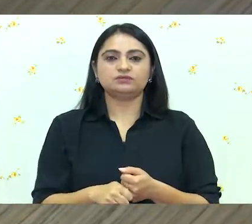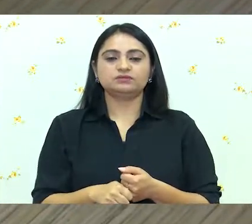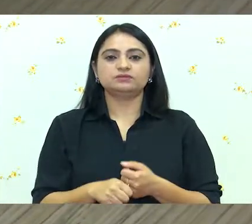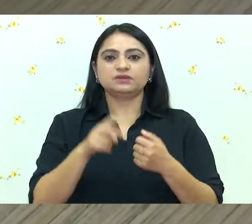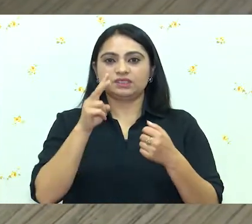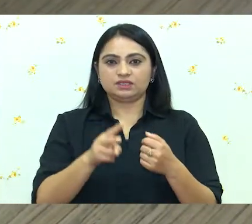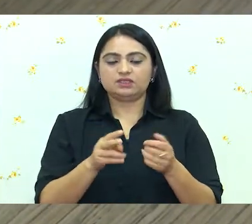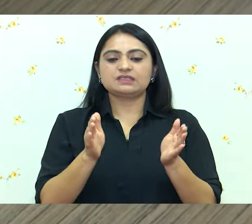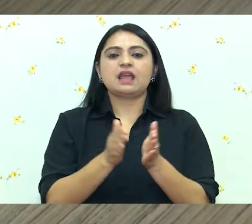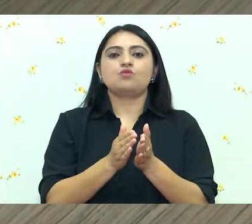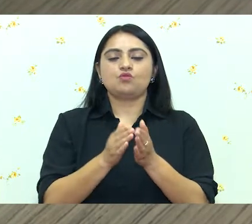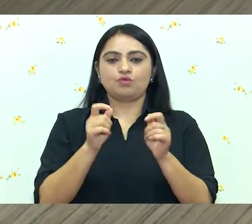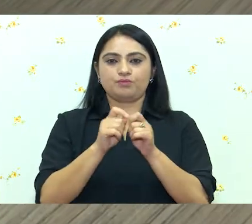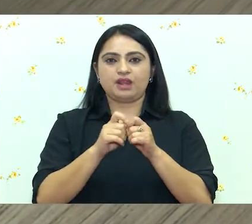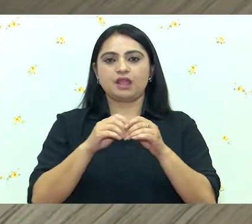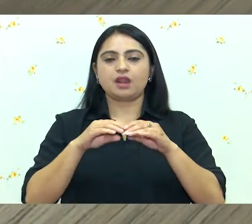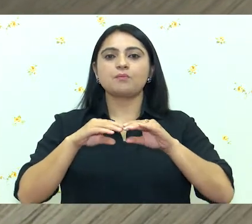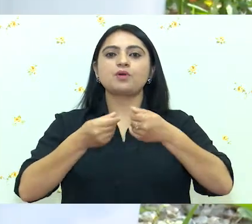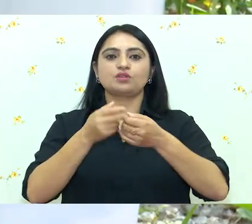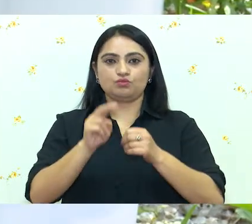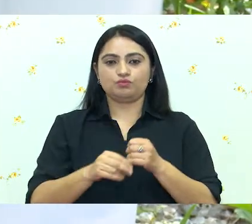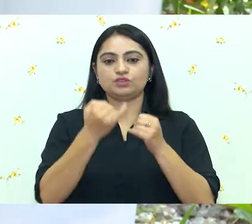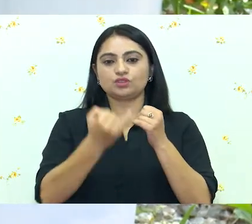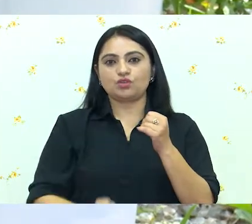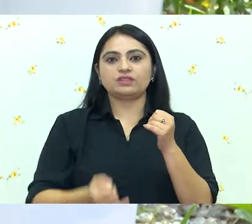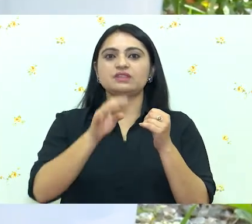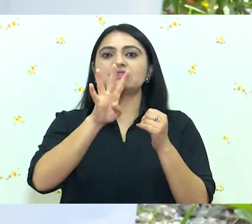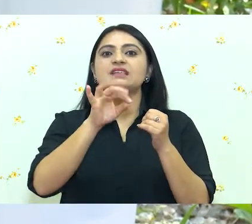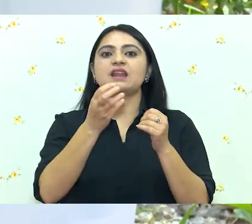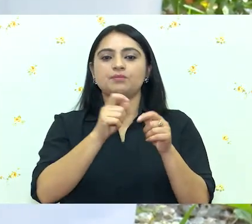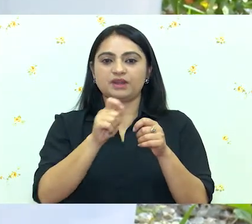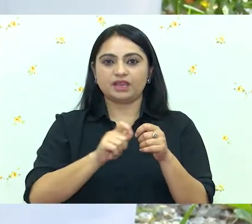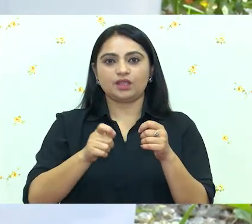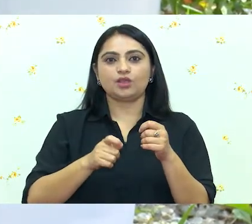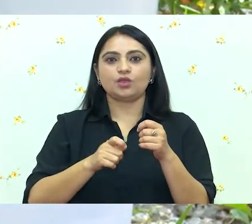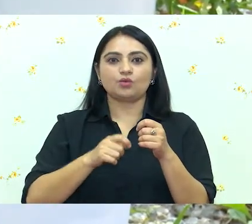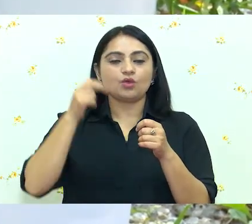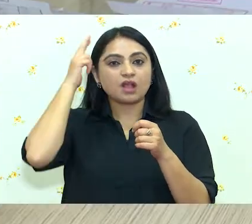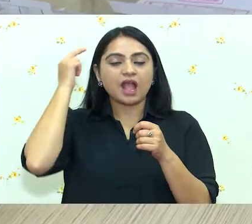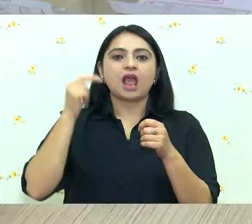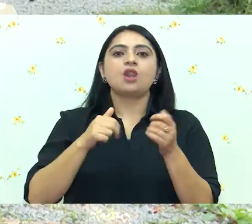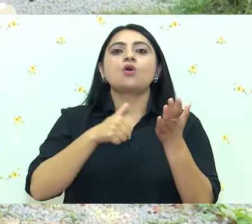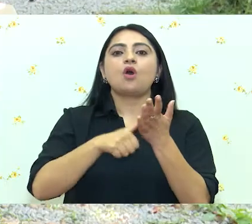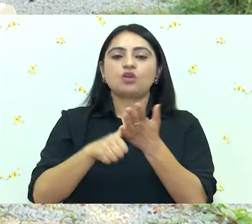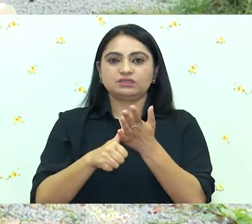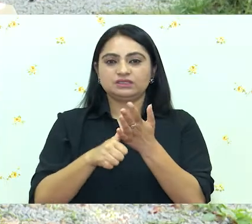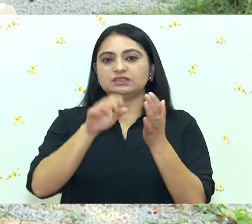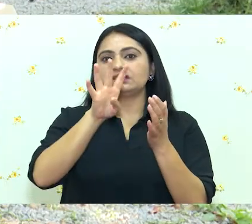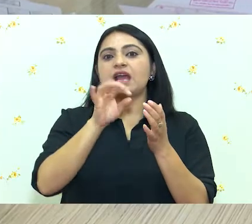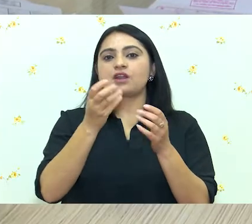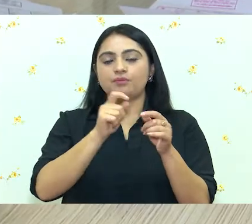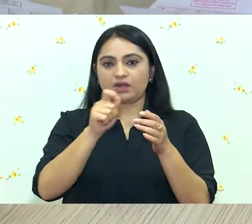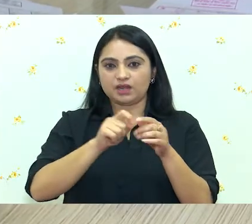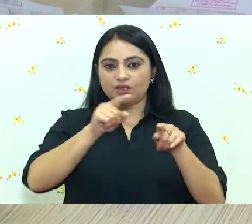यसरी सानो पारेर अब अन्तिममा चार नम्बर लेखिएको कालो अक्षरले चार नम्बर लेखिएको चौथो मतपेटिकामा